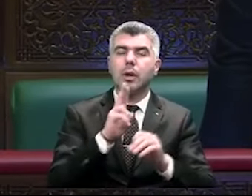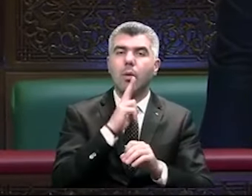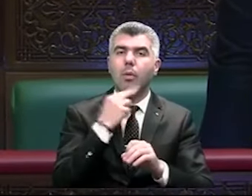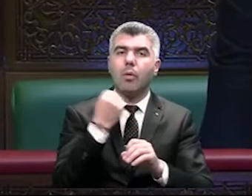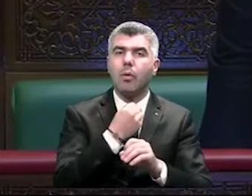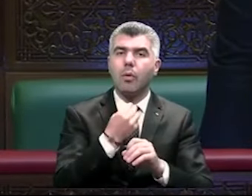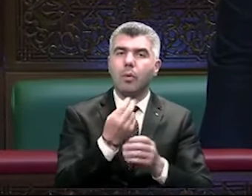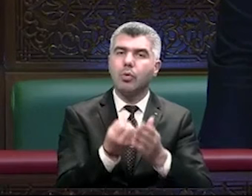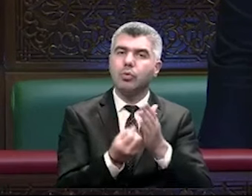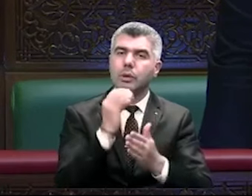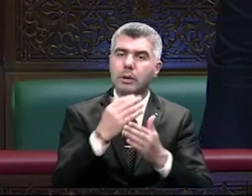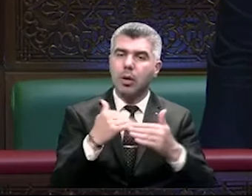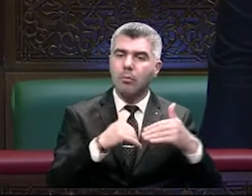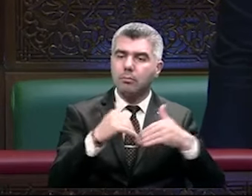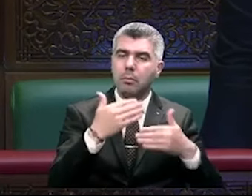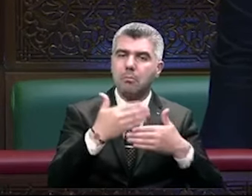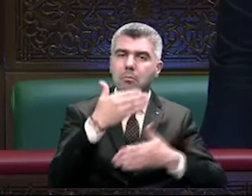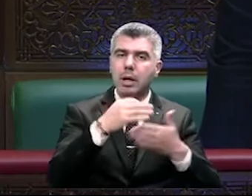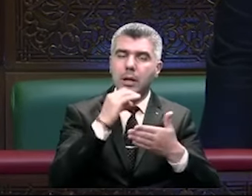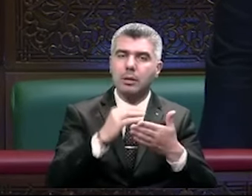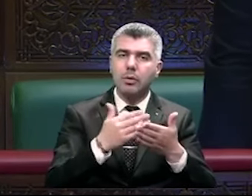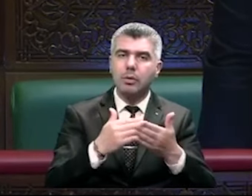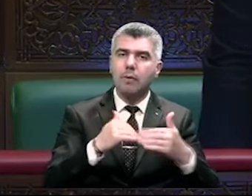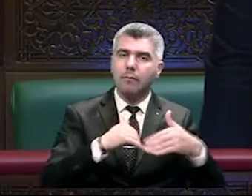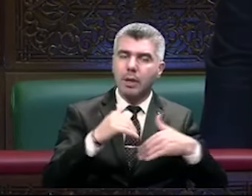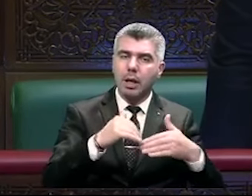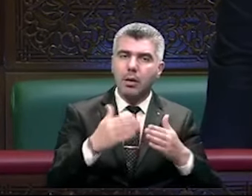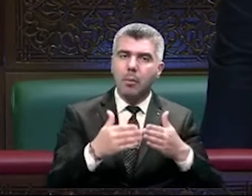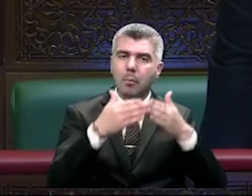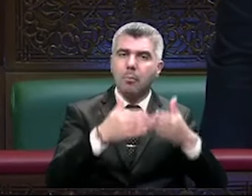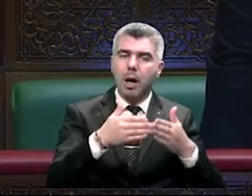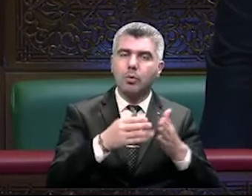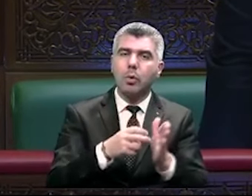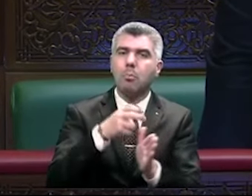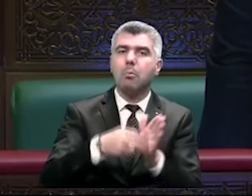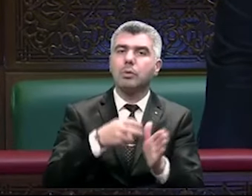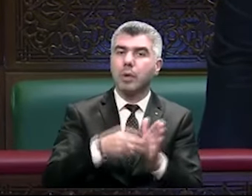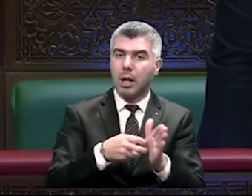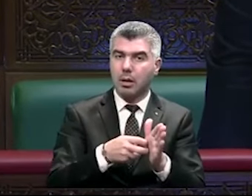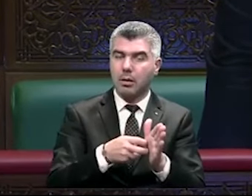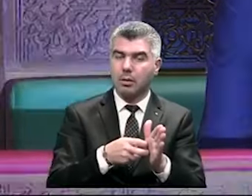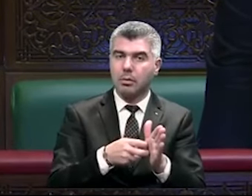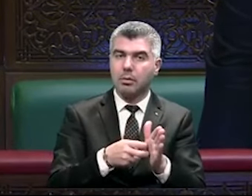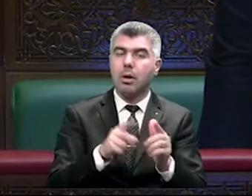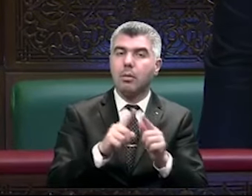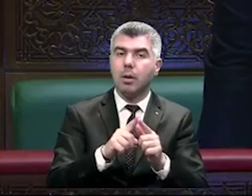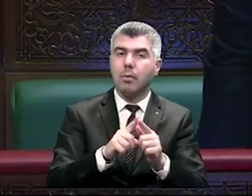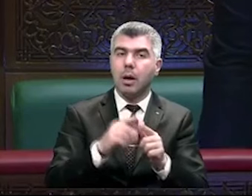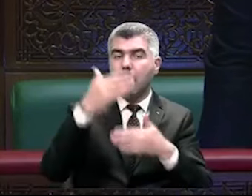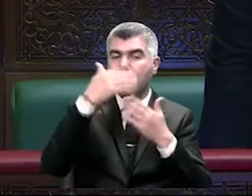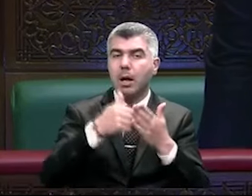بتحديث وتطوير البنيات الاساسيه المرتبطه بكل من الطرق والموانئ والسكك الحديديه في افق احتضان